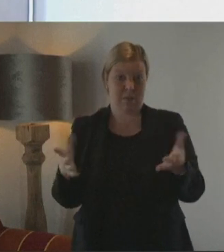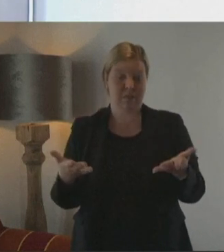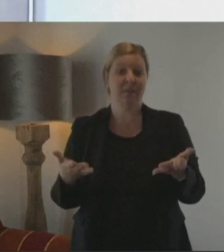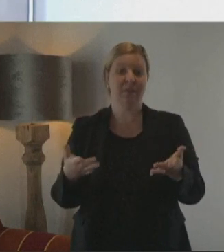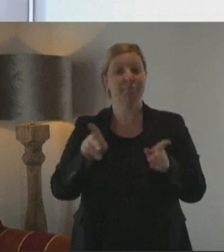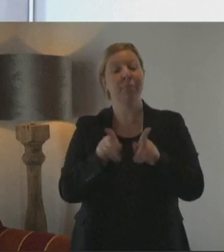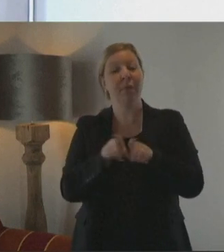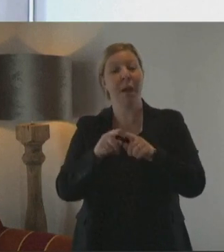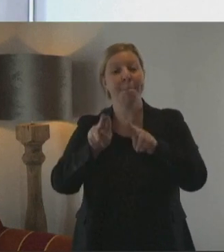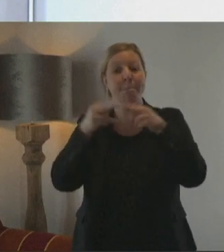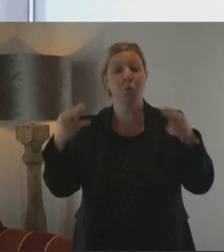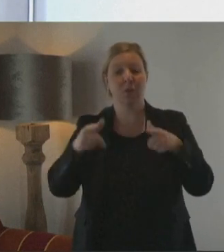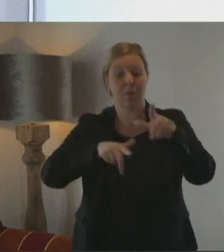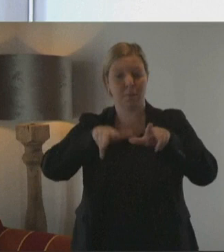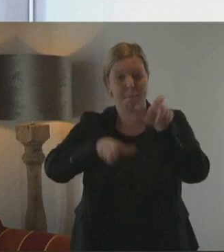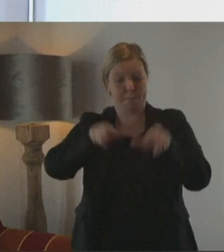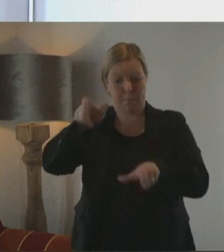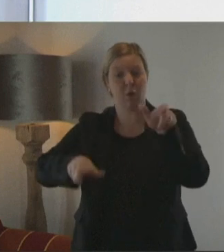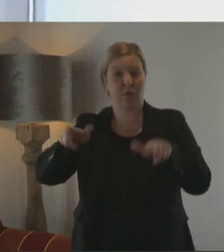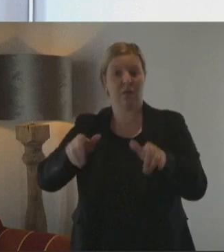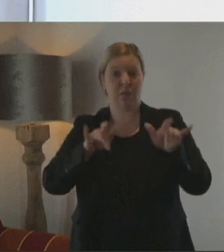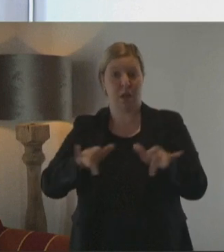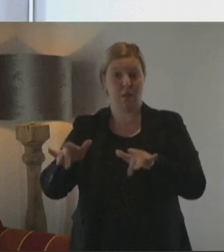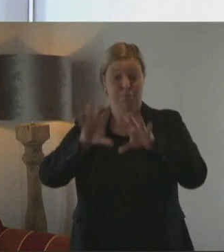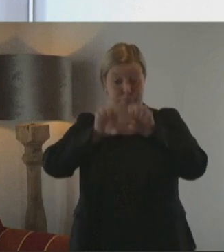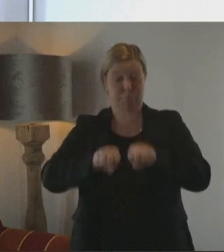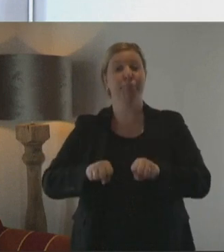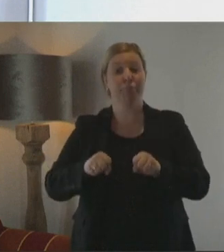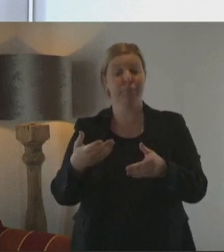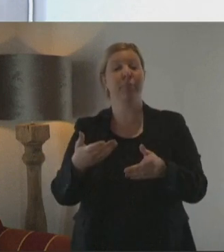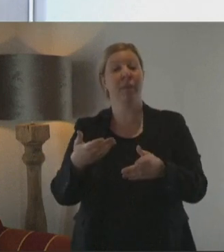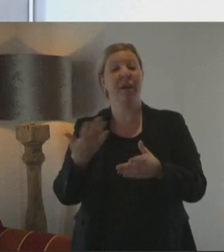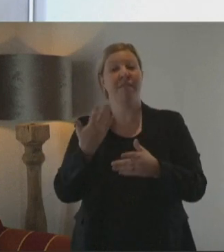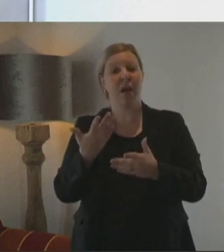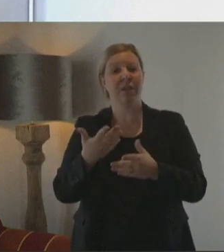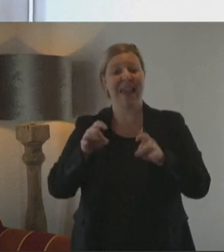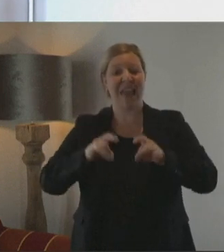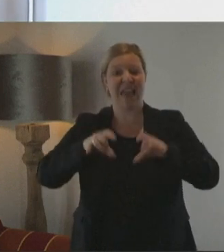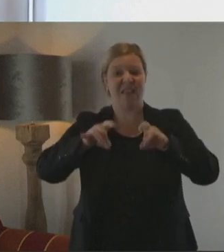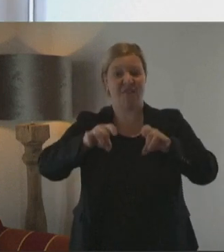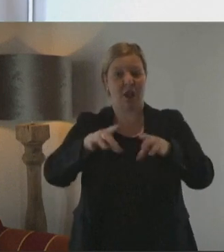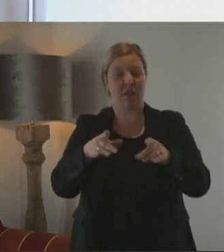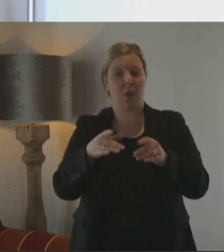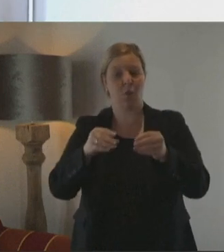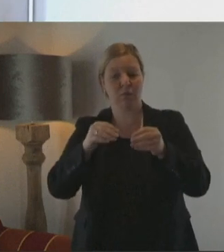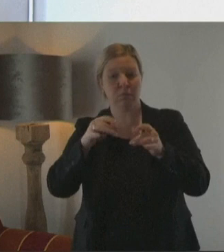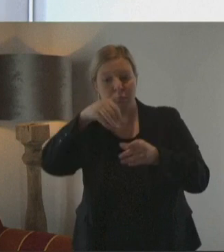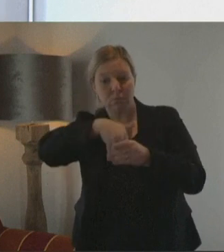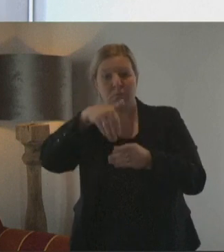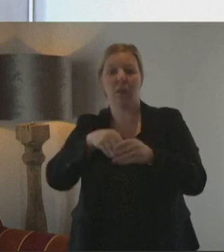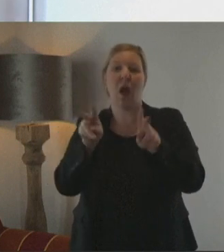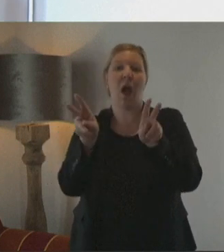die Landeshauptleute sind da übereingekommen, dass wir in Anbetracht der ernsten Lage, in Anbetracht des Infektionsgeschehens keine